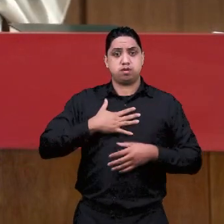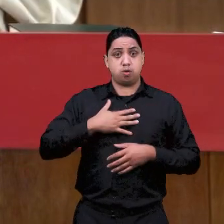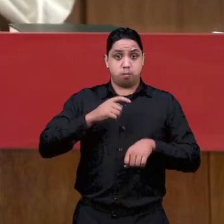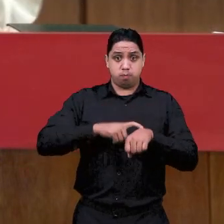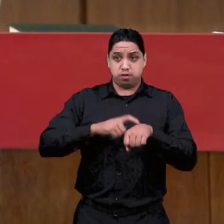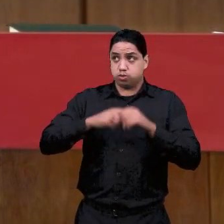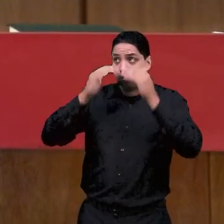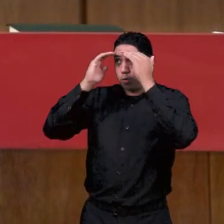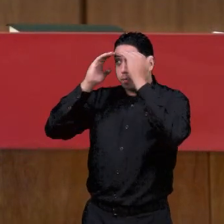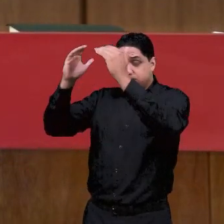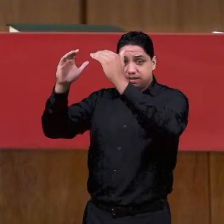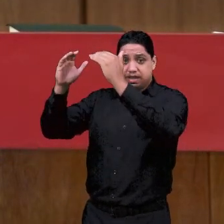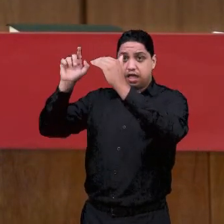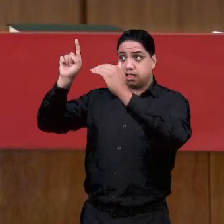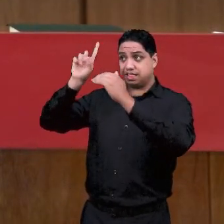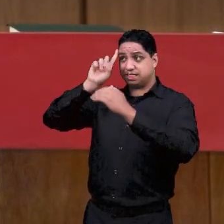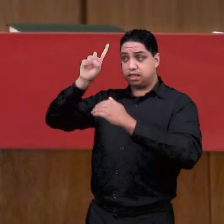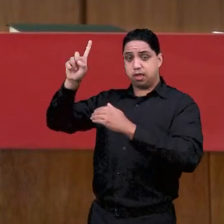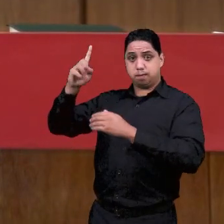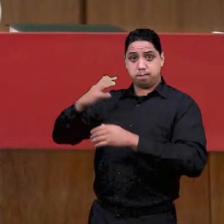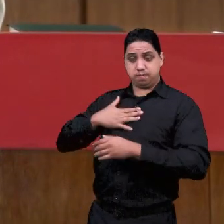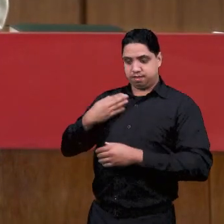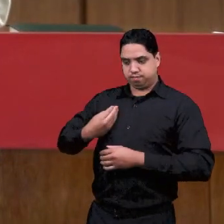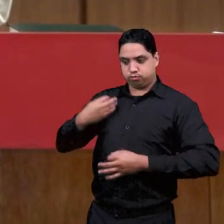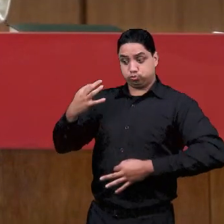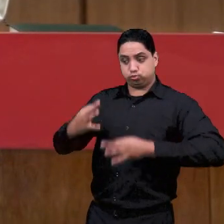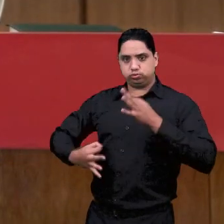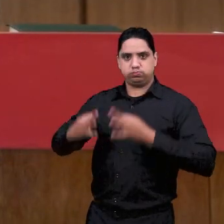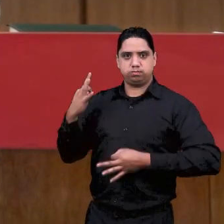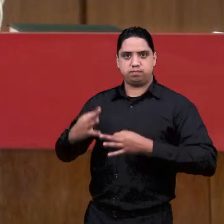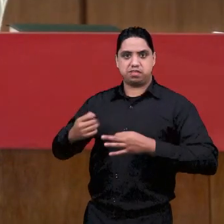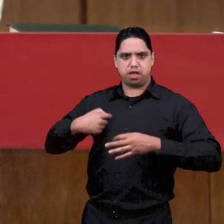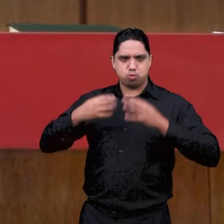de justice. Quand je donne le témoignage